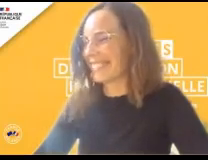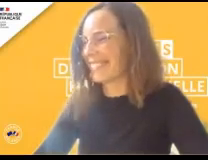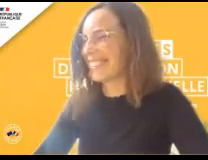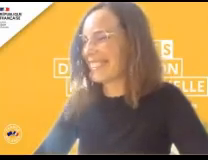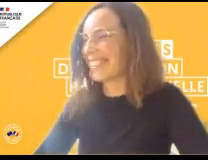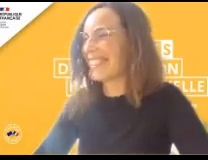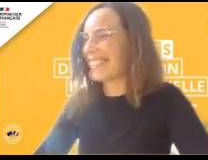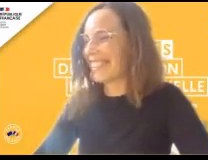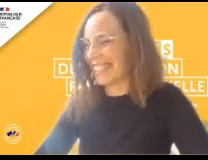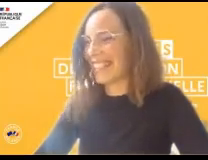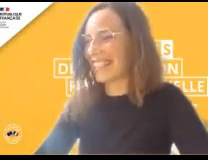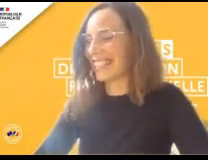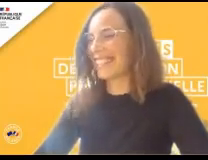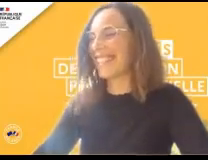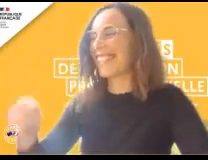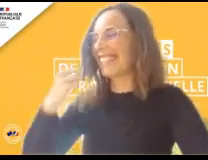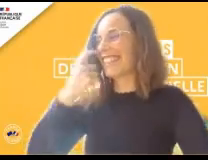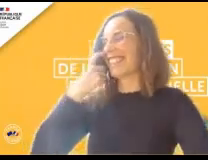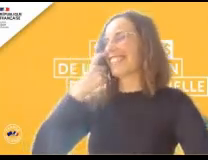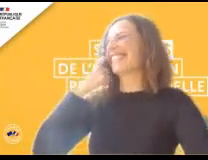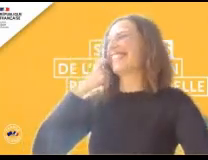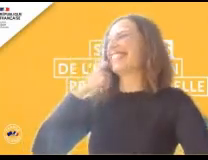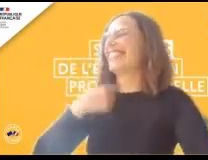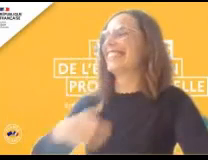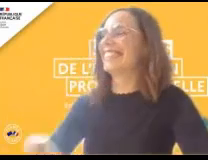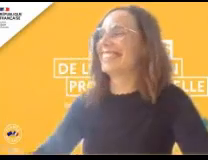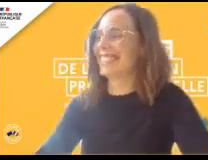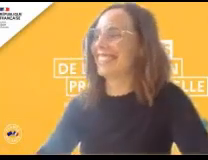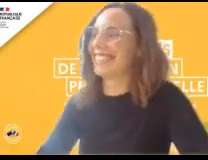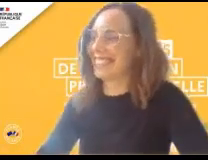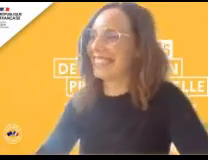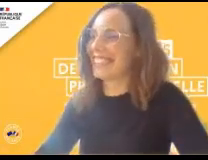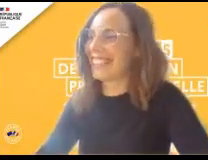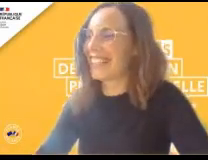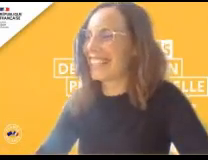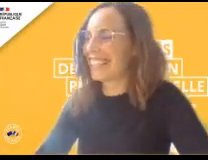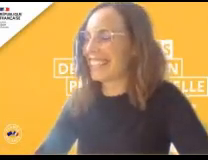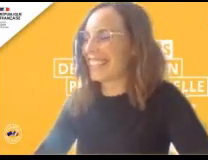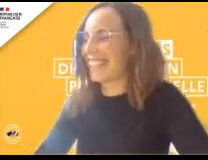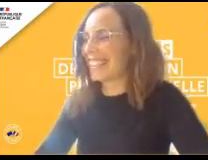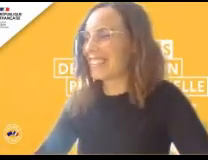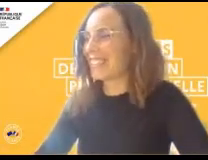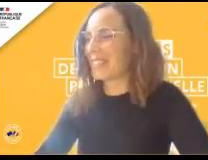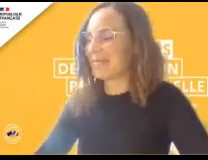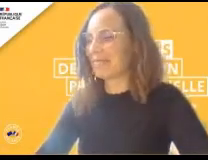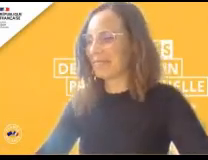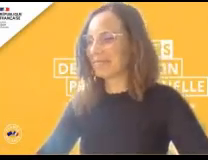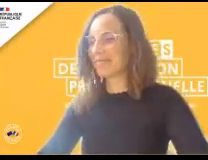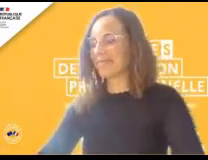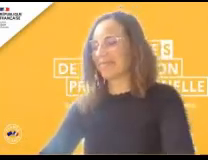bureaux respectifs à distance ou en présentiel, peu importe. En tout cas,